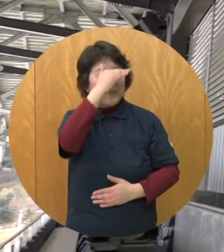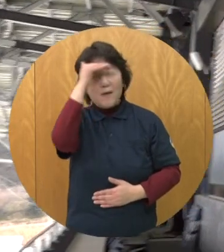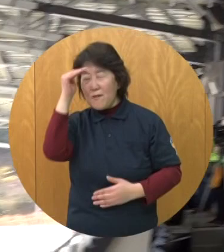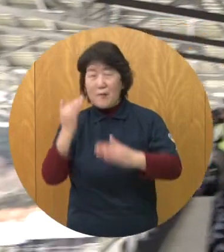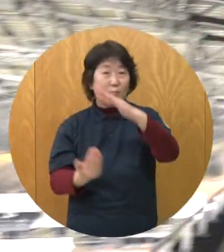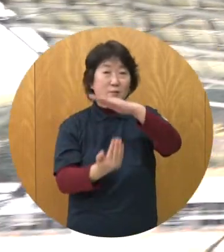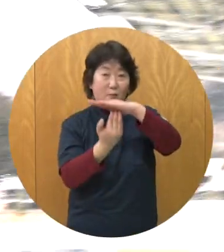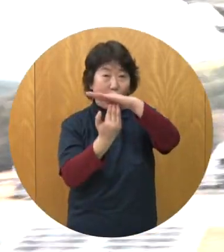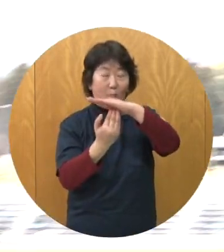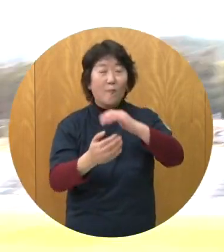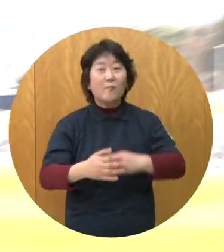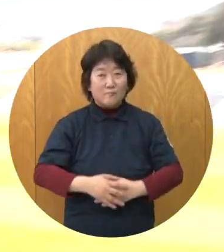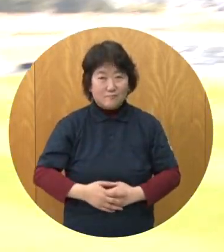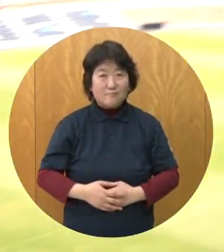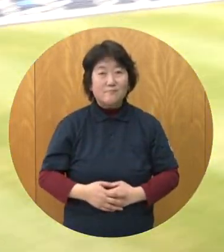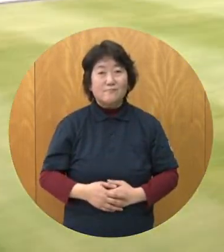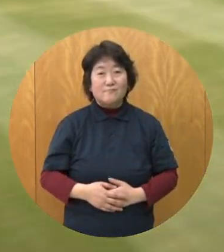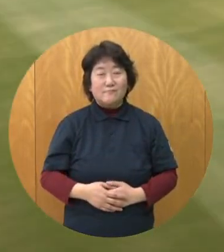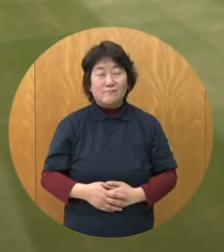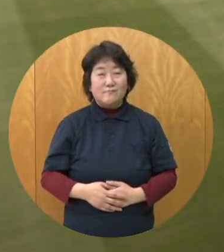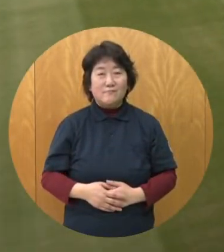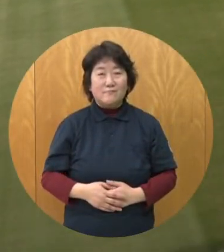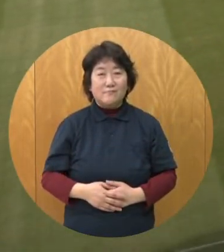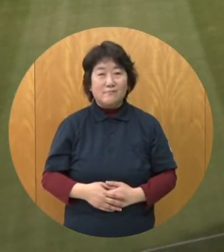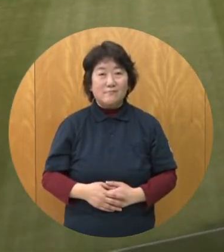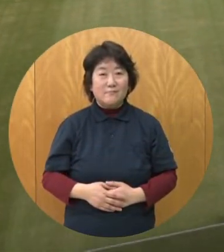眺めも最高。